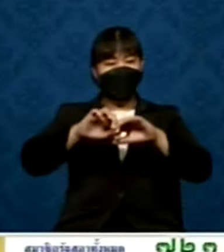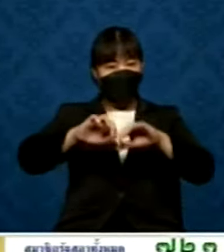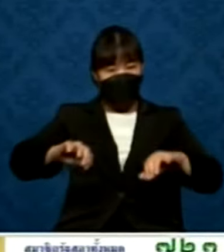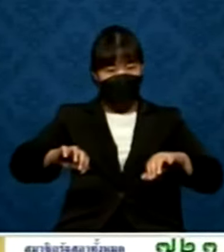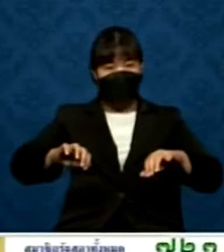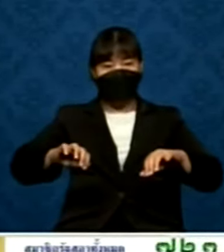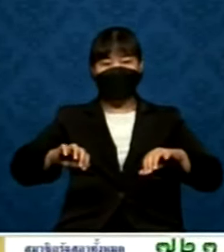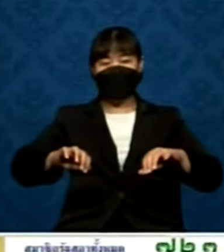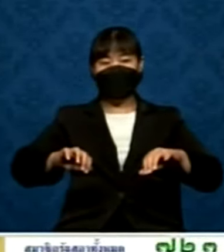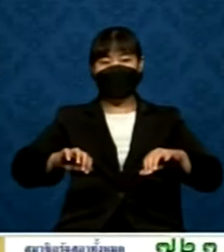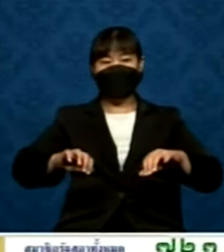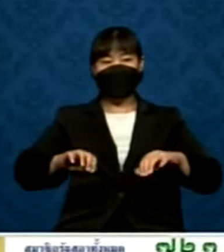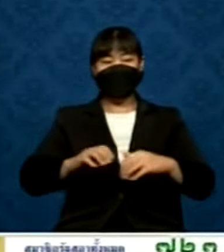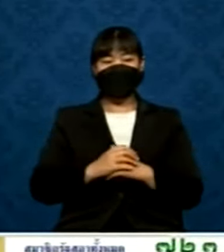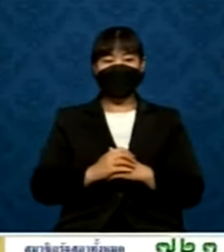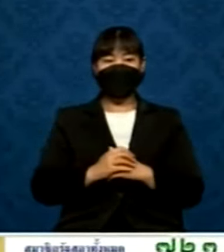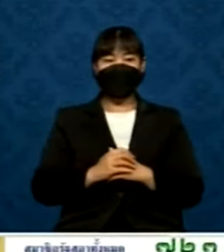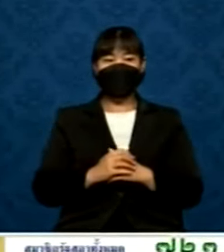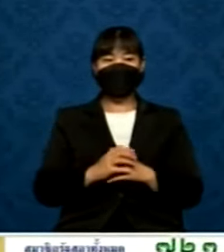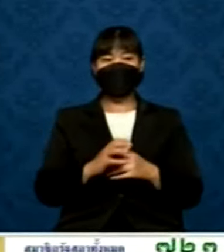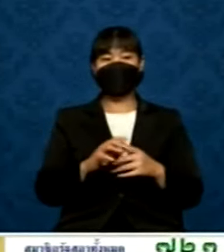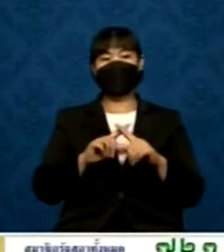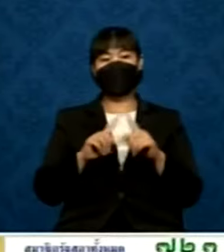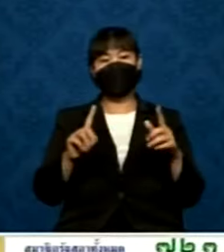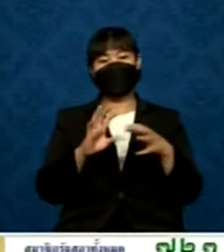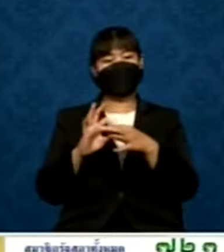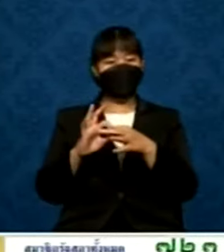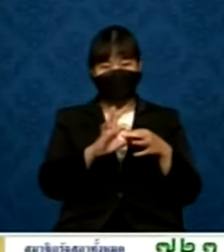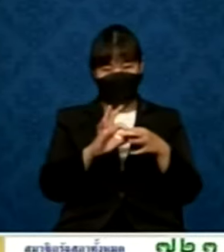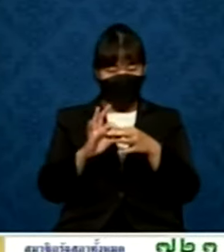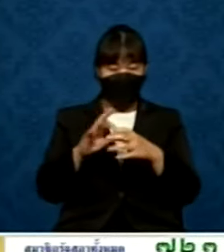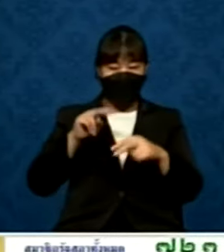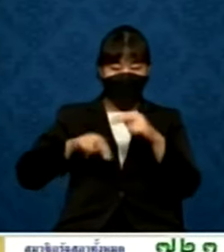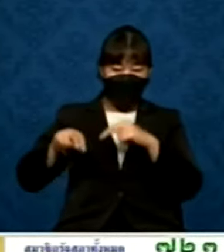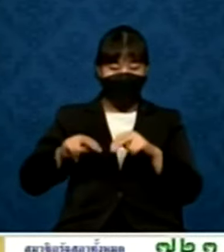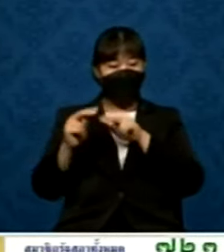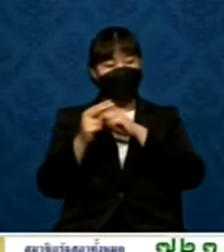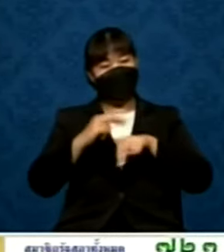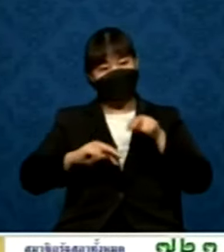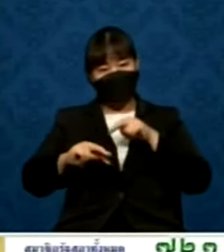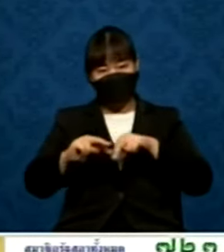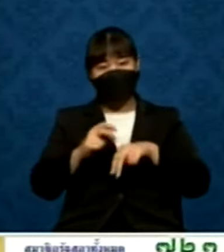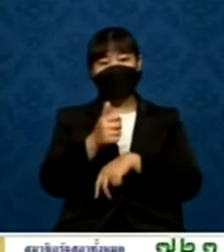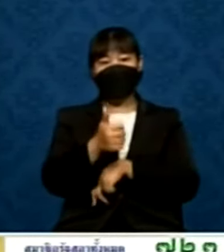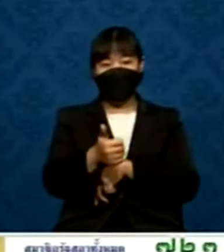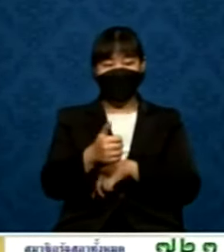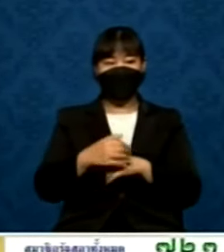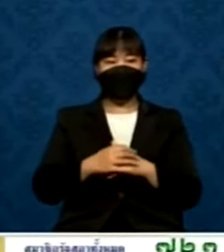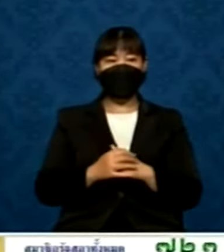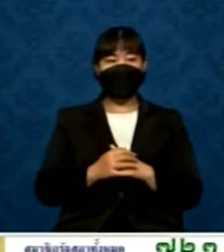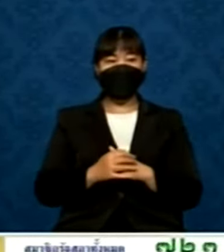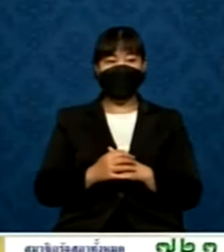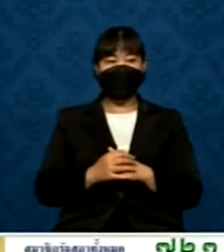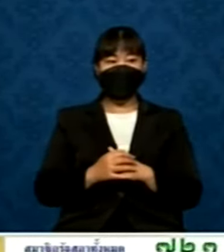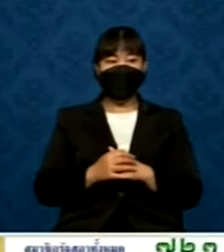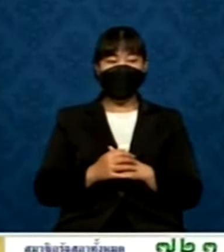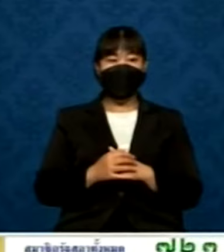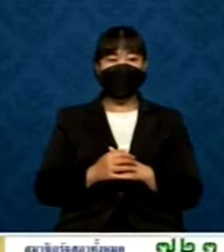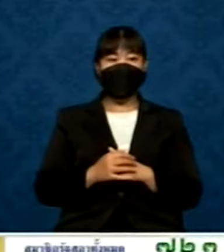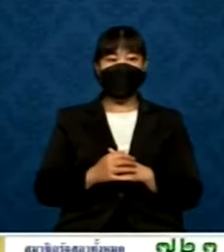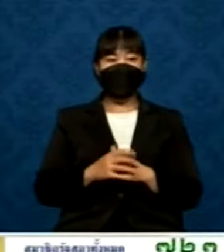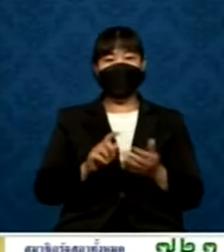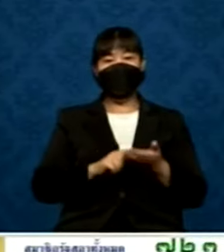ยกกันเด็ดขาดโดยไม่ข้องเกี่ยวกันเลยแต่มันสามารถถ่วงดุลตรวจสอบซึ่งกันและกันซึ่งข้อเสนอทางของพวกเรานั้นยืนยันครับว่าเป็นเพียง